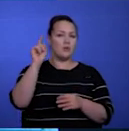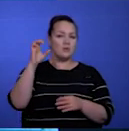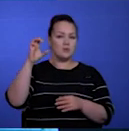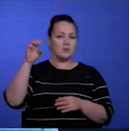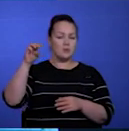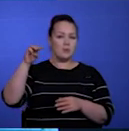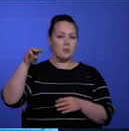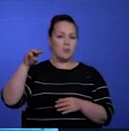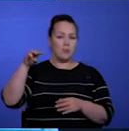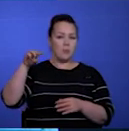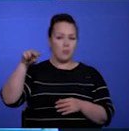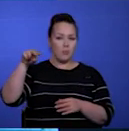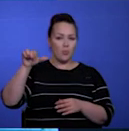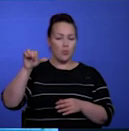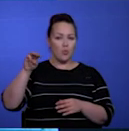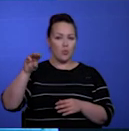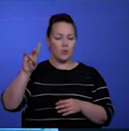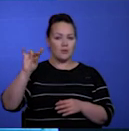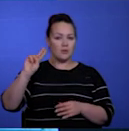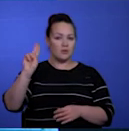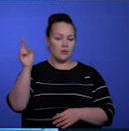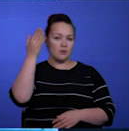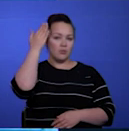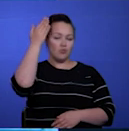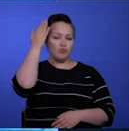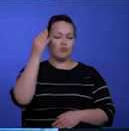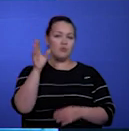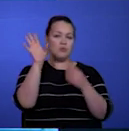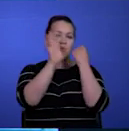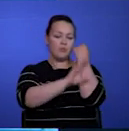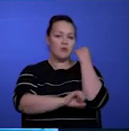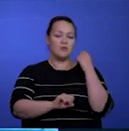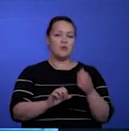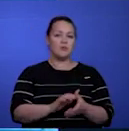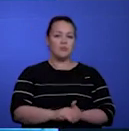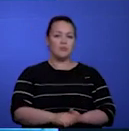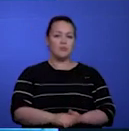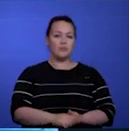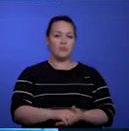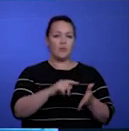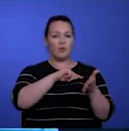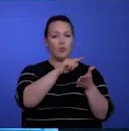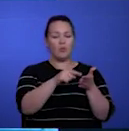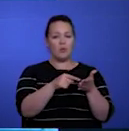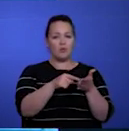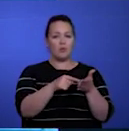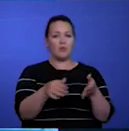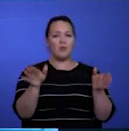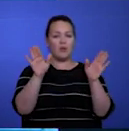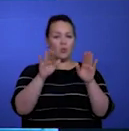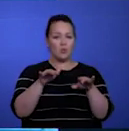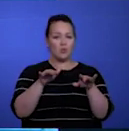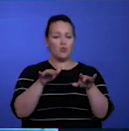молодцы ну что же и последняя на грамма на сегодня корень мой находится в делах